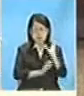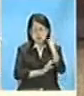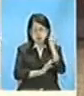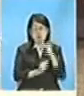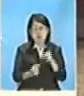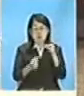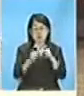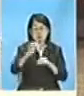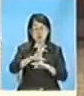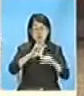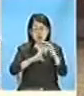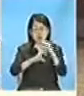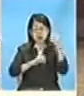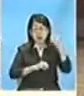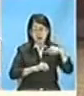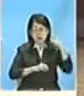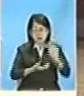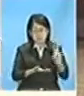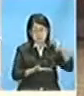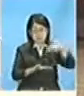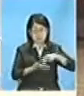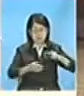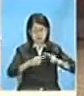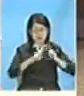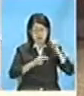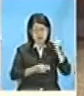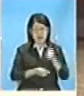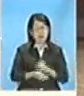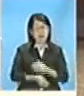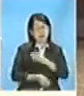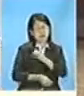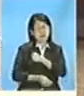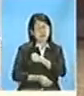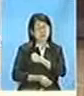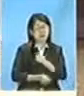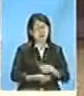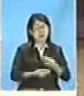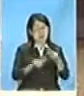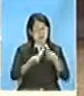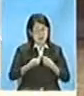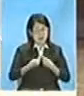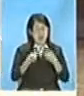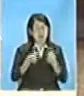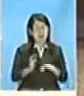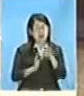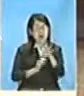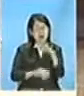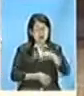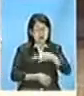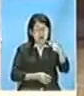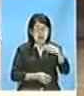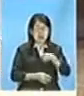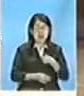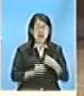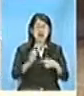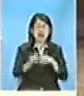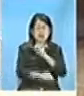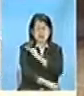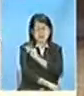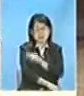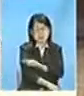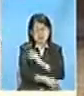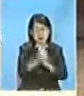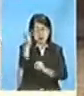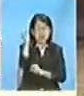สร้างสตรีให้สร้างตนจากประเทศแคนาดาและได้รับรางวัลผู้หญิงตัวอย่างแห่งภูมิภาคเอเชียแปซิฟิกที่ประเทศสิงคโปร์